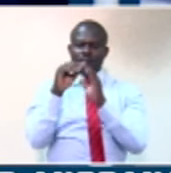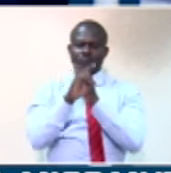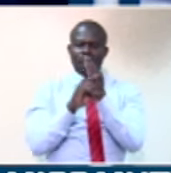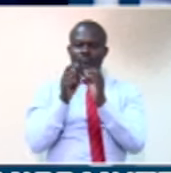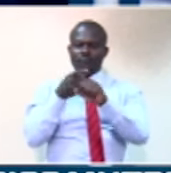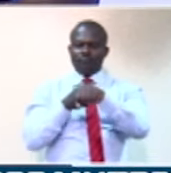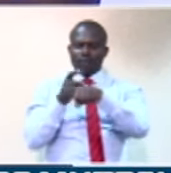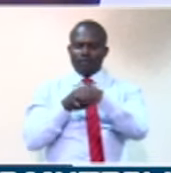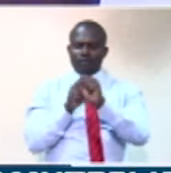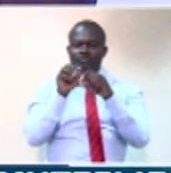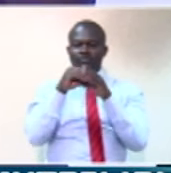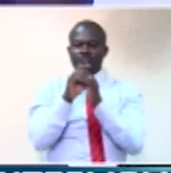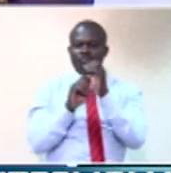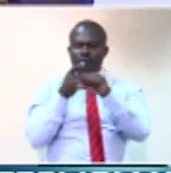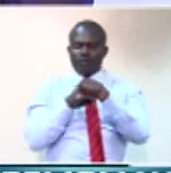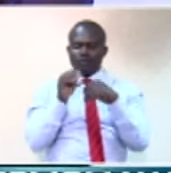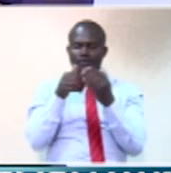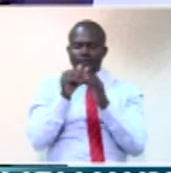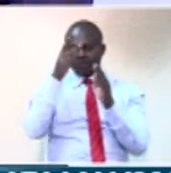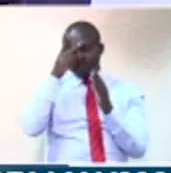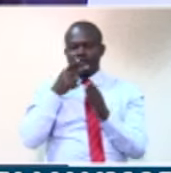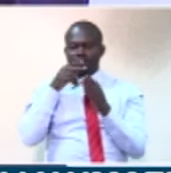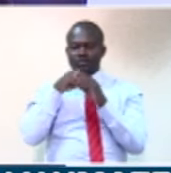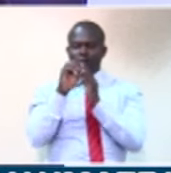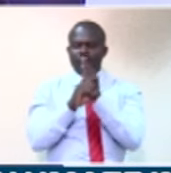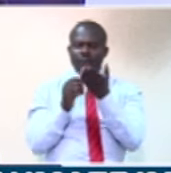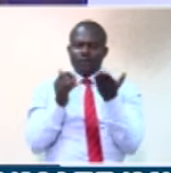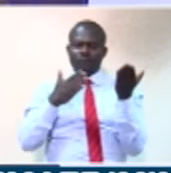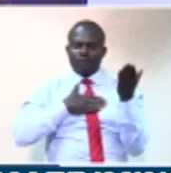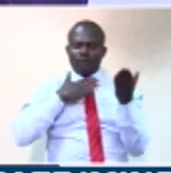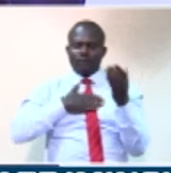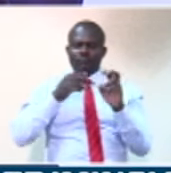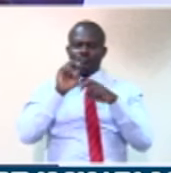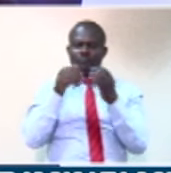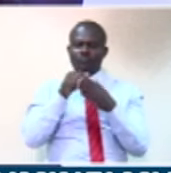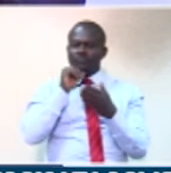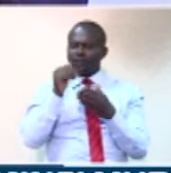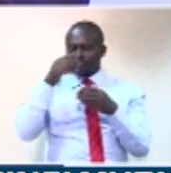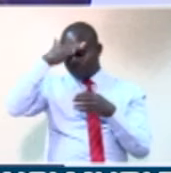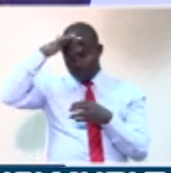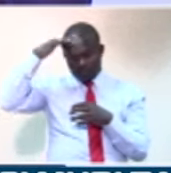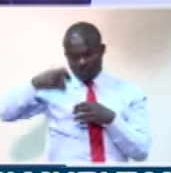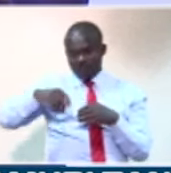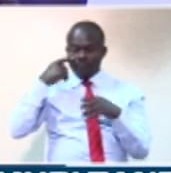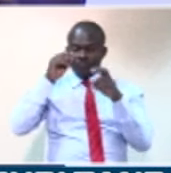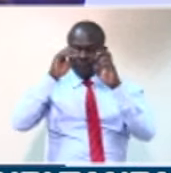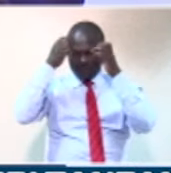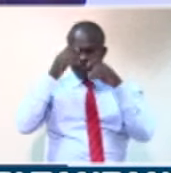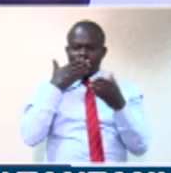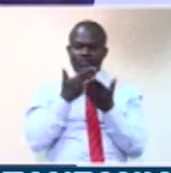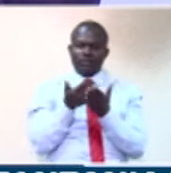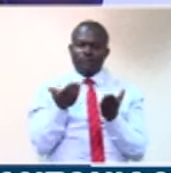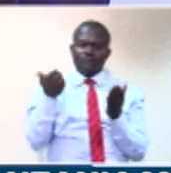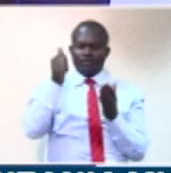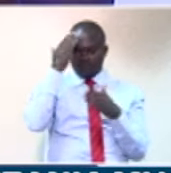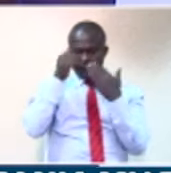ka Musanze. Tujye mu karere ka Musanze aho ababyeyi bo muri aka karere bo bishimira ko batakigorwa no kubona uburezi bwiza bw'abana babo, cyane